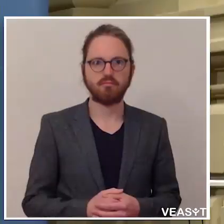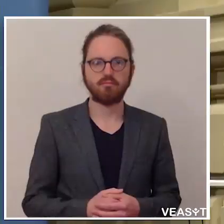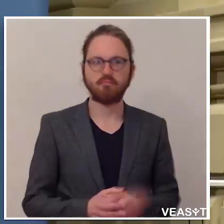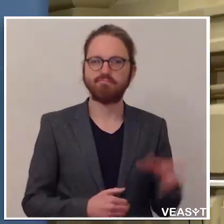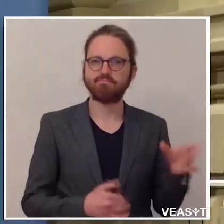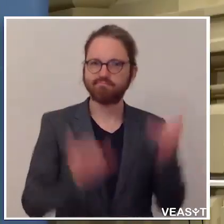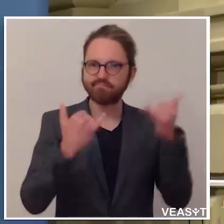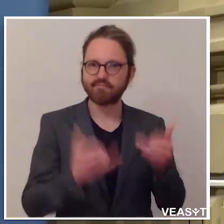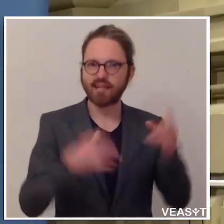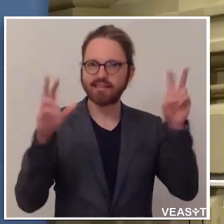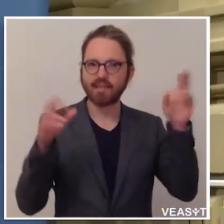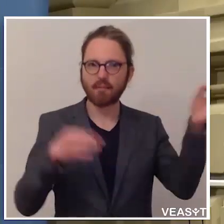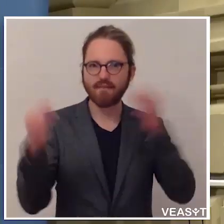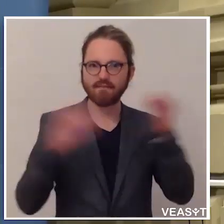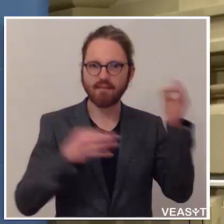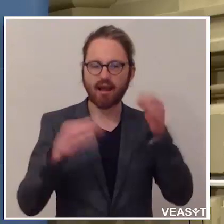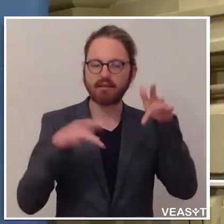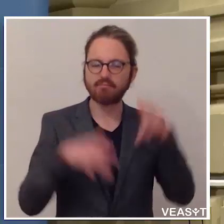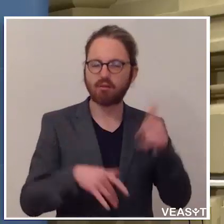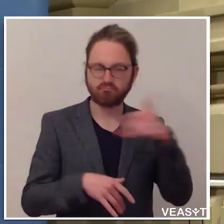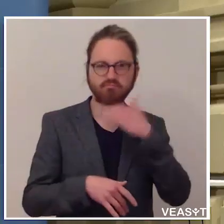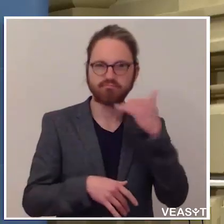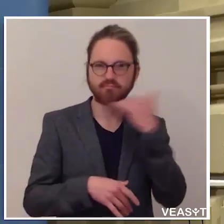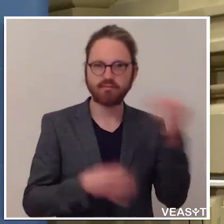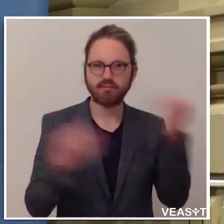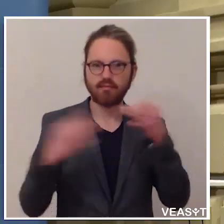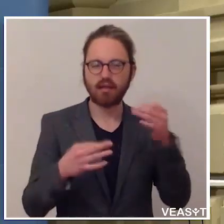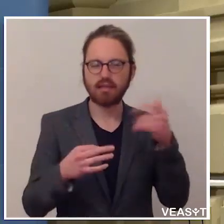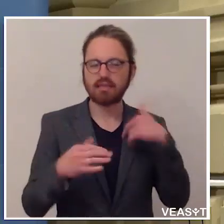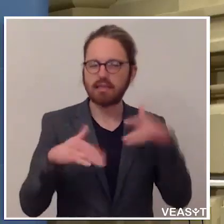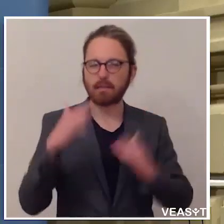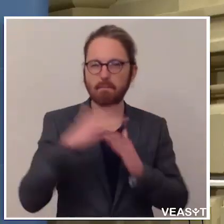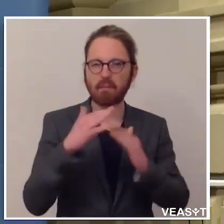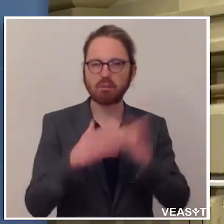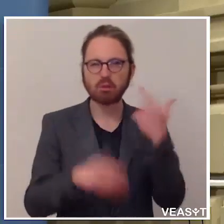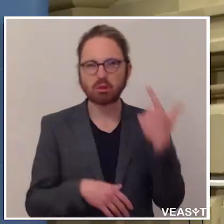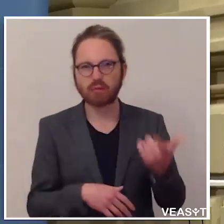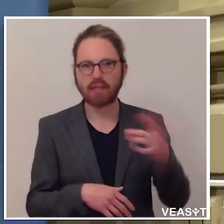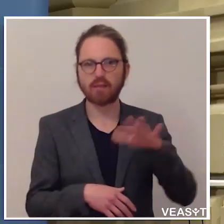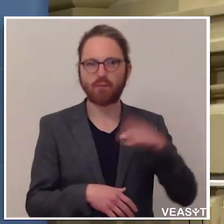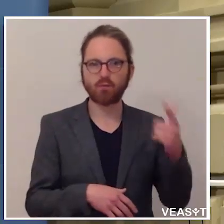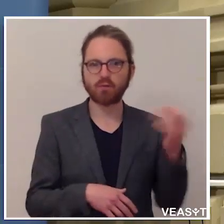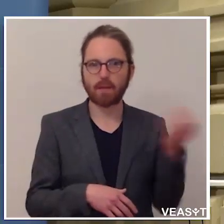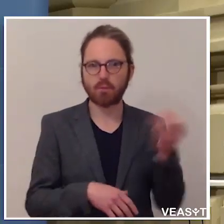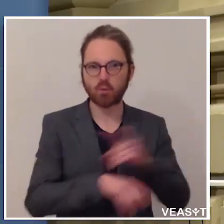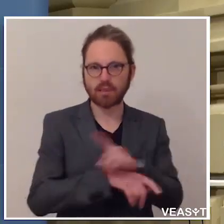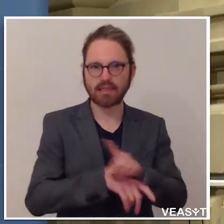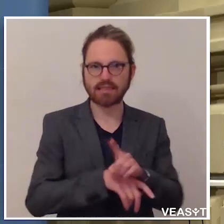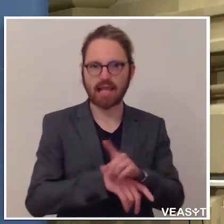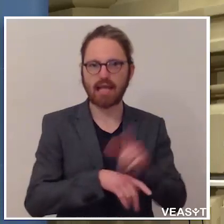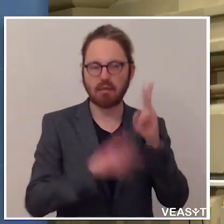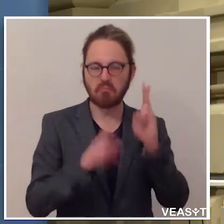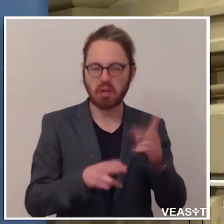Damit kommen wir zu den Fragen. Es sind einige zusammengekommen. Wir haben maximal 20, 25 Minuten Zeit, also denke ich, dass wir auch